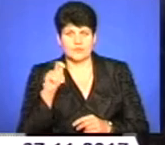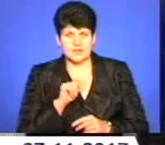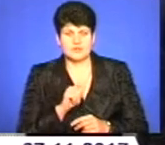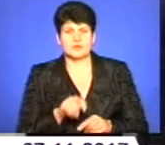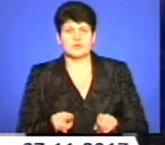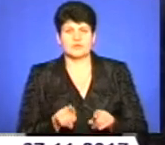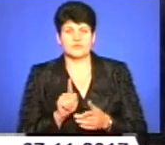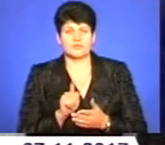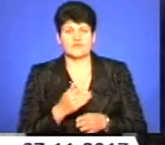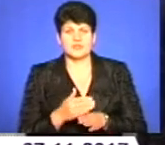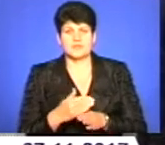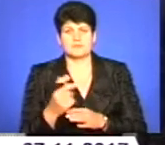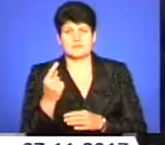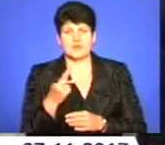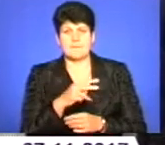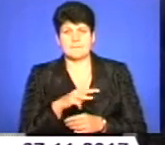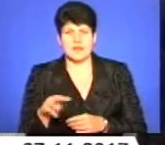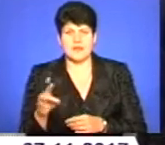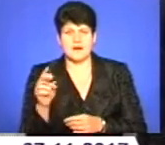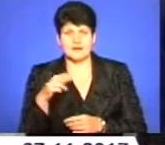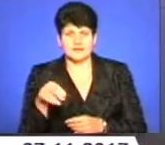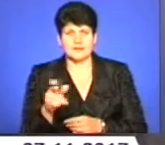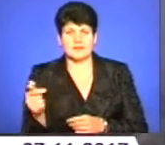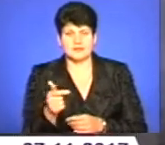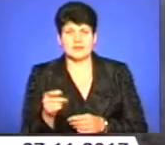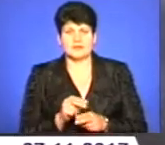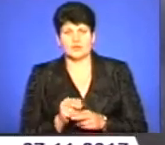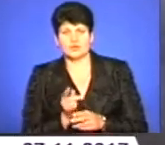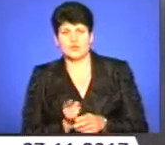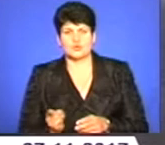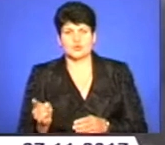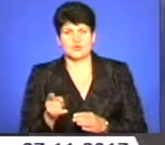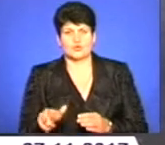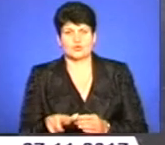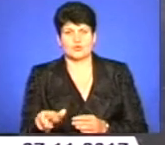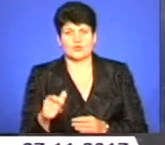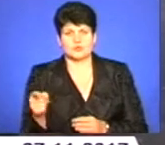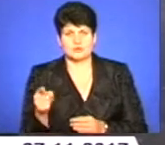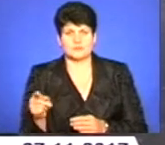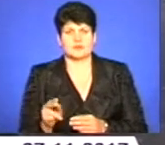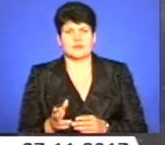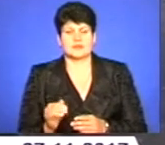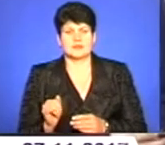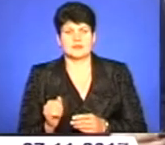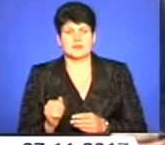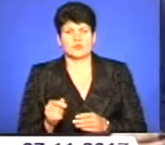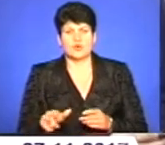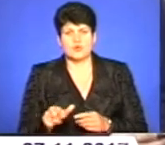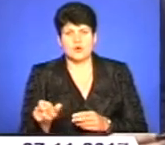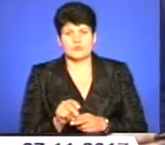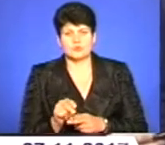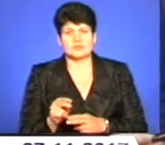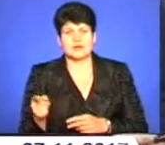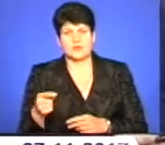уряд виділить майже 1,5 мільярда гривень на ремонт об'їзної дороги Тернополя та реконструкцію автошляху Тернопіль-Хмельницький. Формування